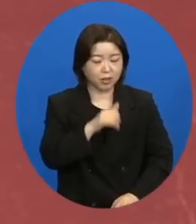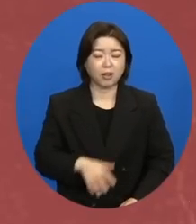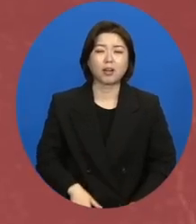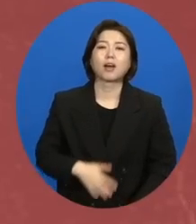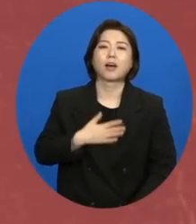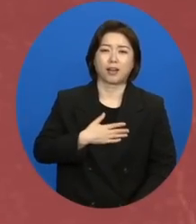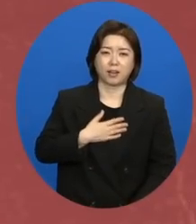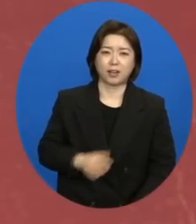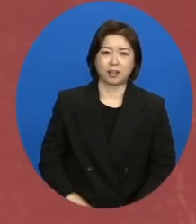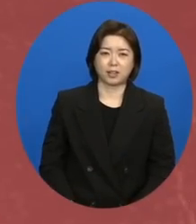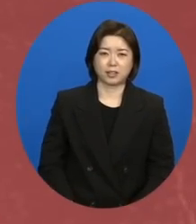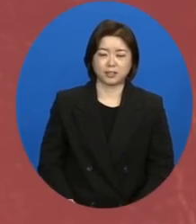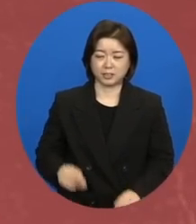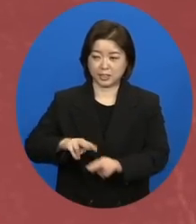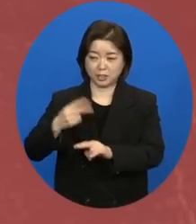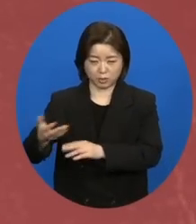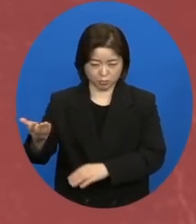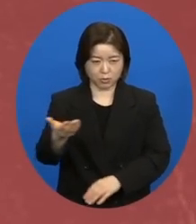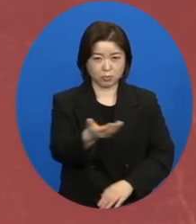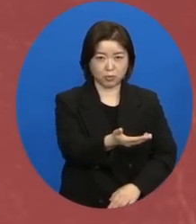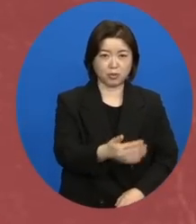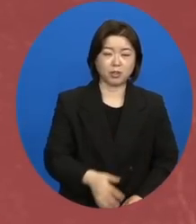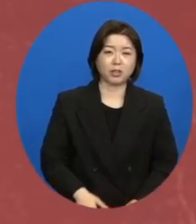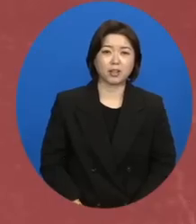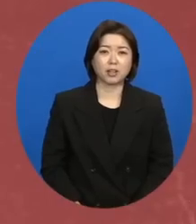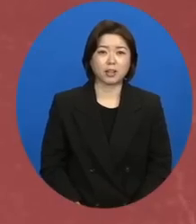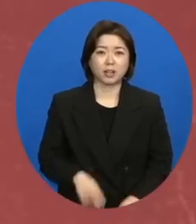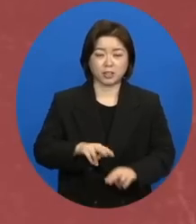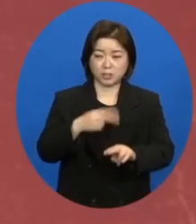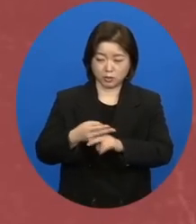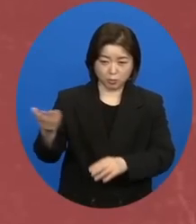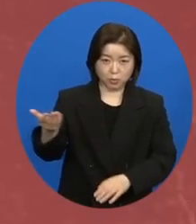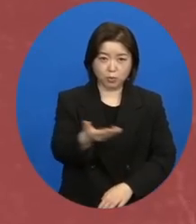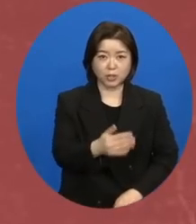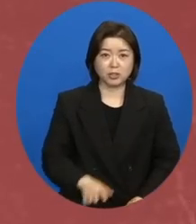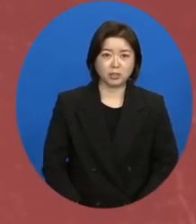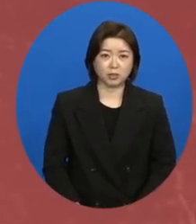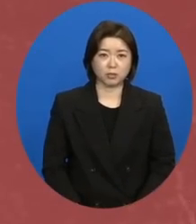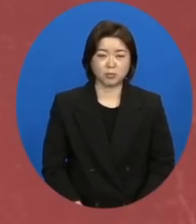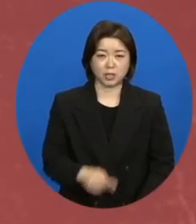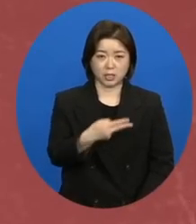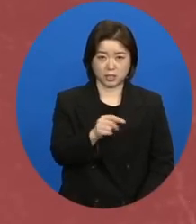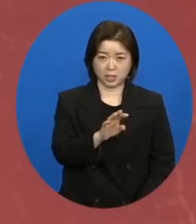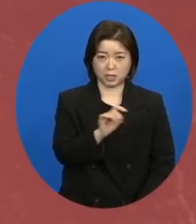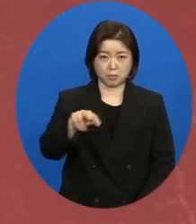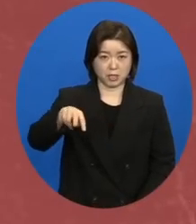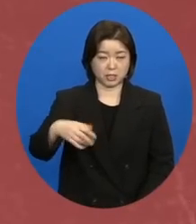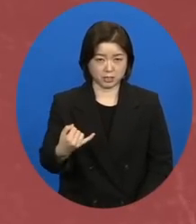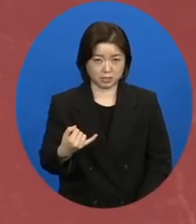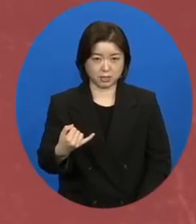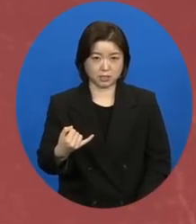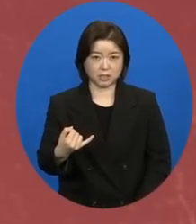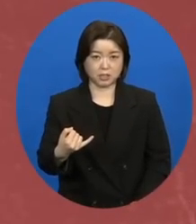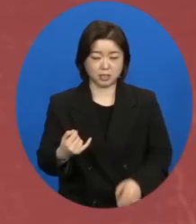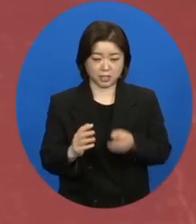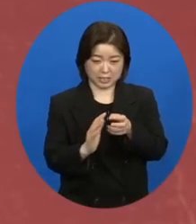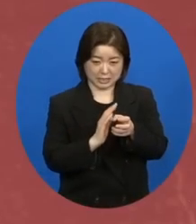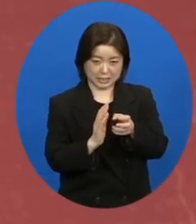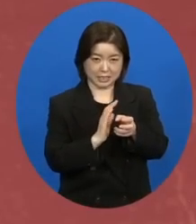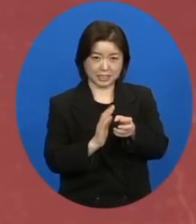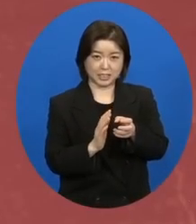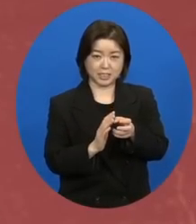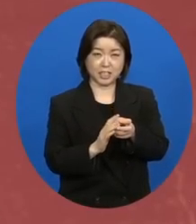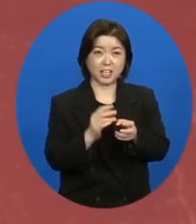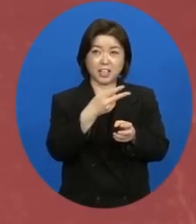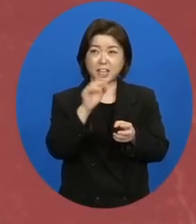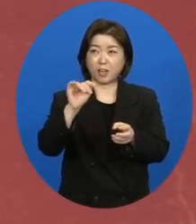가서 선물 하나 보내드리겠습니다. 그래서 선물이 왔는데 다마스라고 요만한 거 대우 버스가